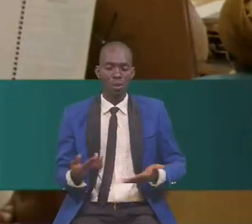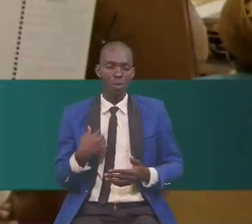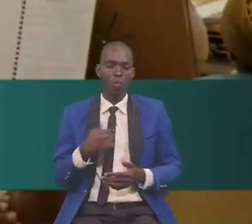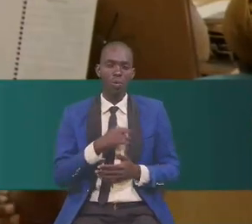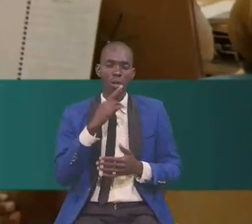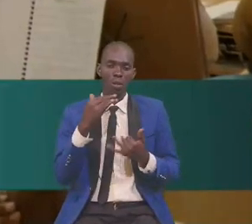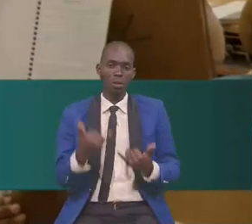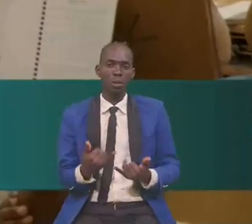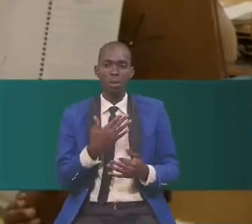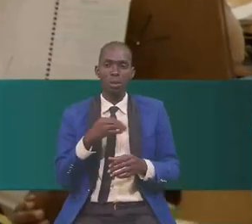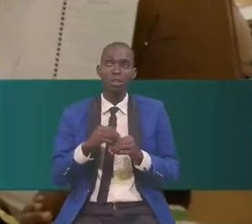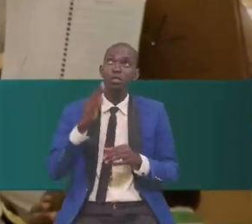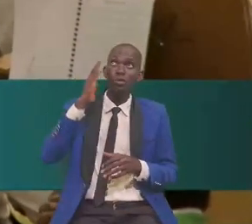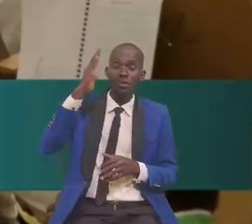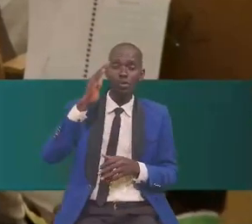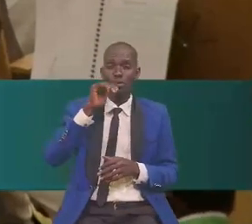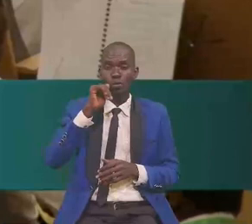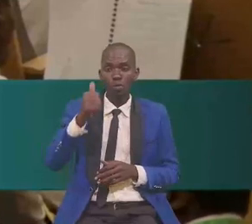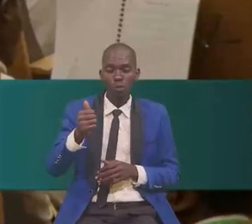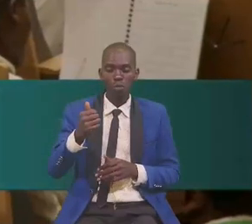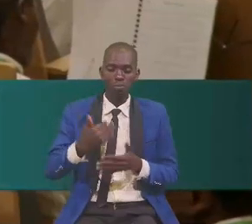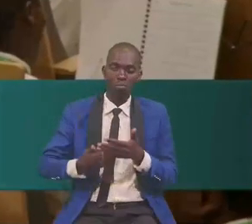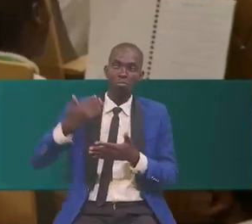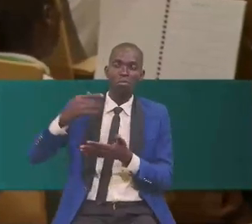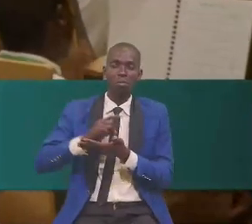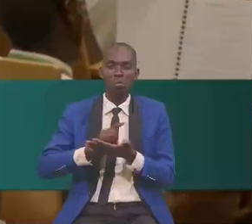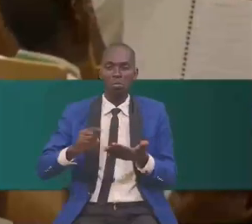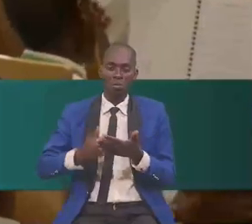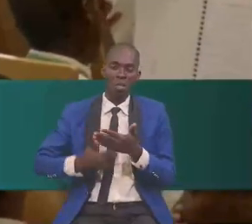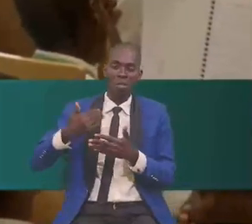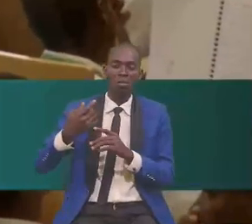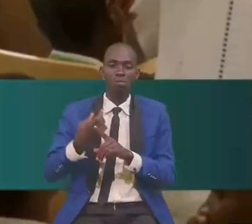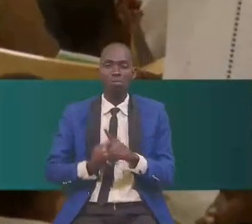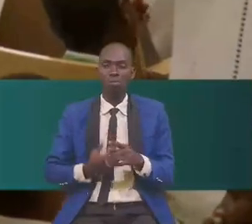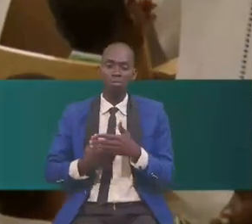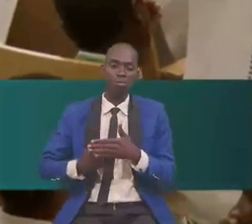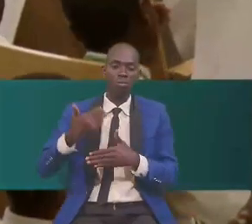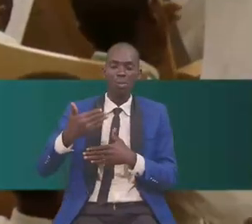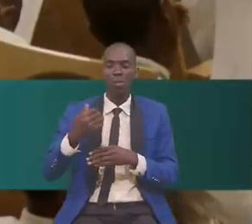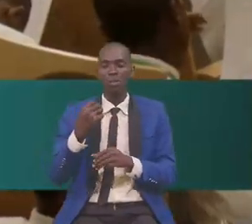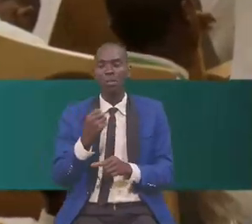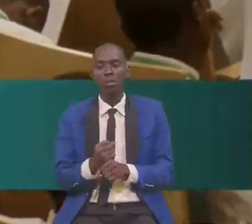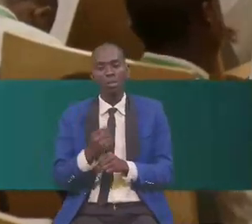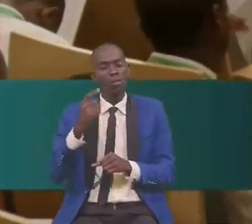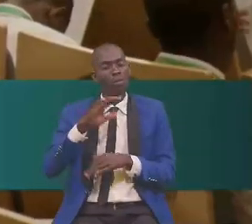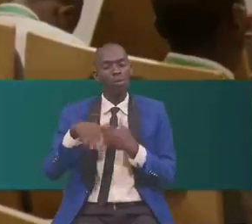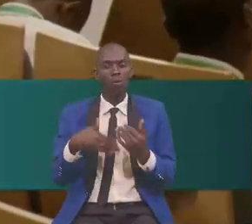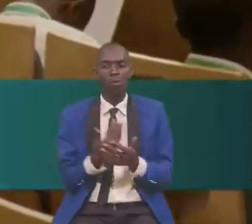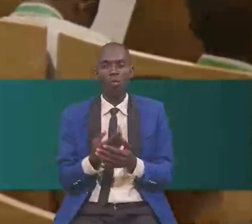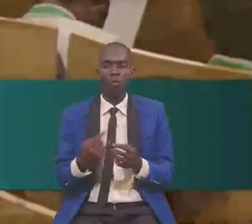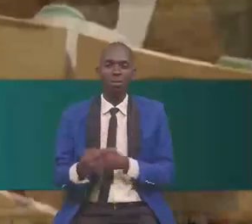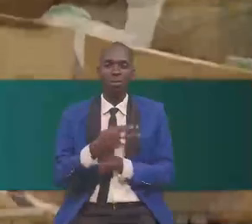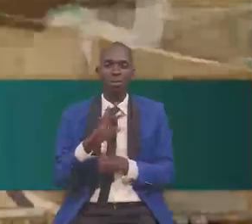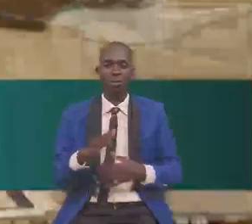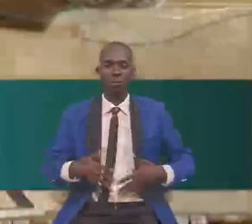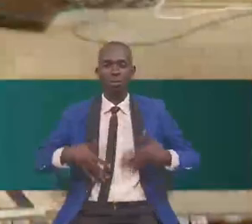l'avenir, demain, la semaine prochaine, le mois prochain, l'année prochaine, ou le restant de ta vie, plus tu